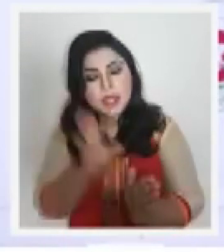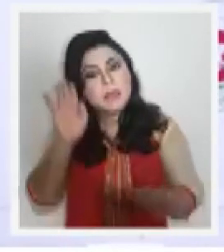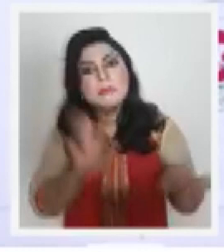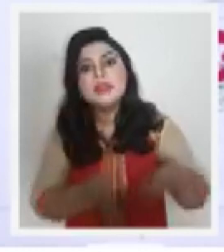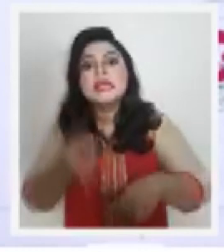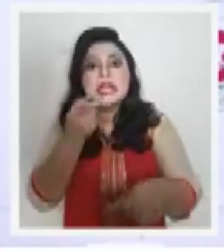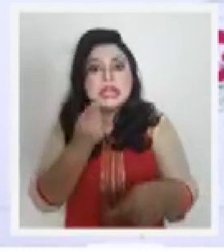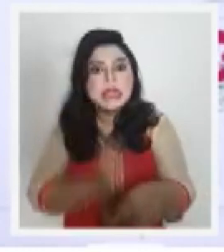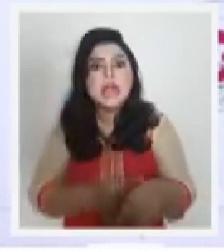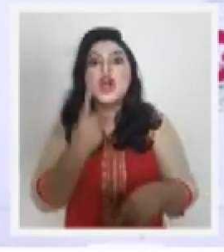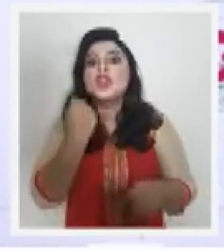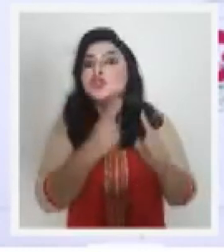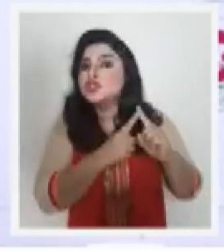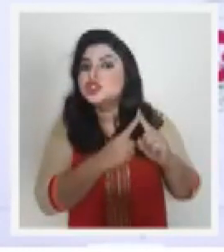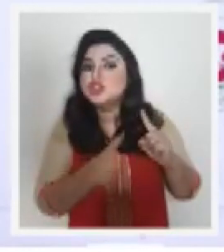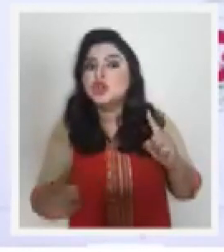47.31%।